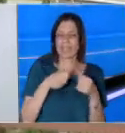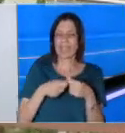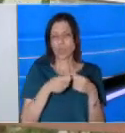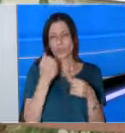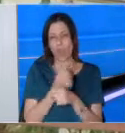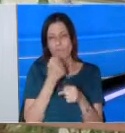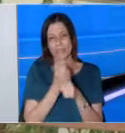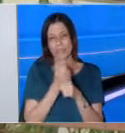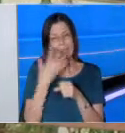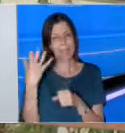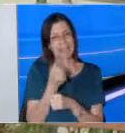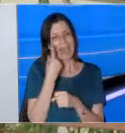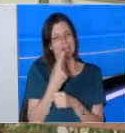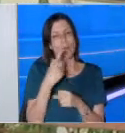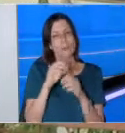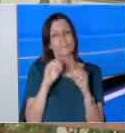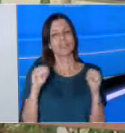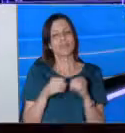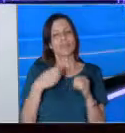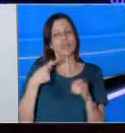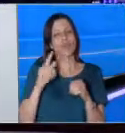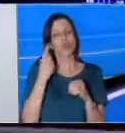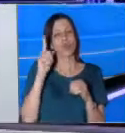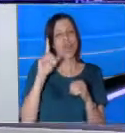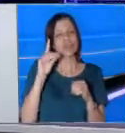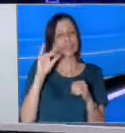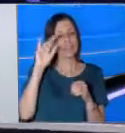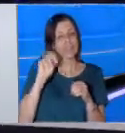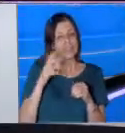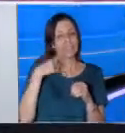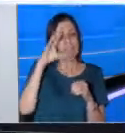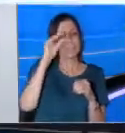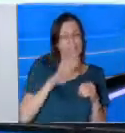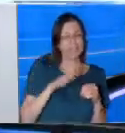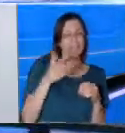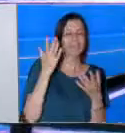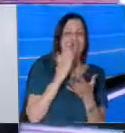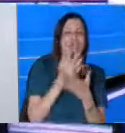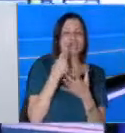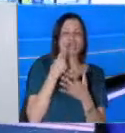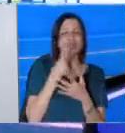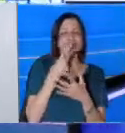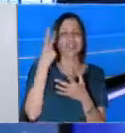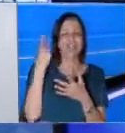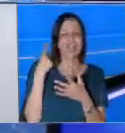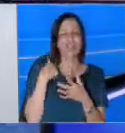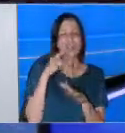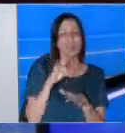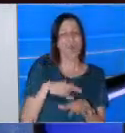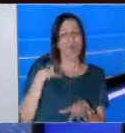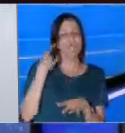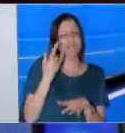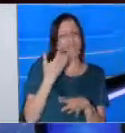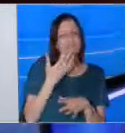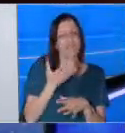אימץ לליבו את משפחת גולדין ואת הבנים כבר מזה 2 שנים. ואנחנו חווים את